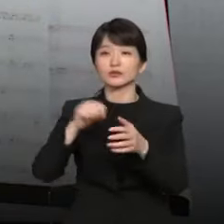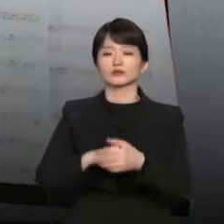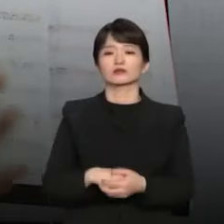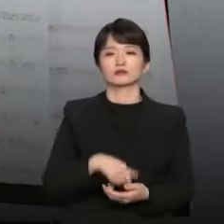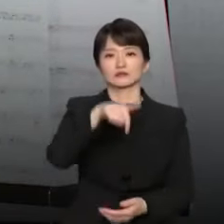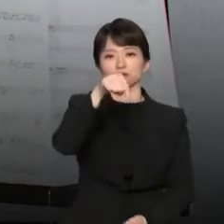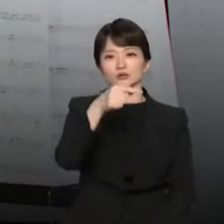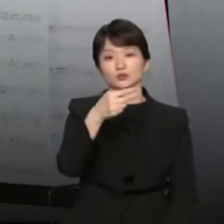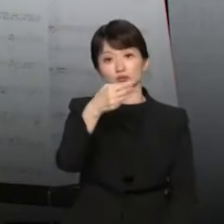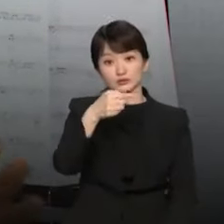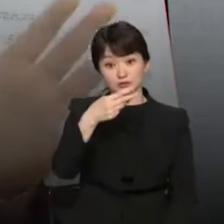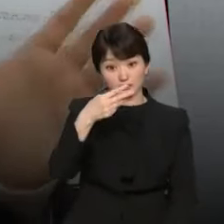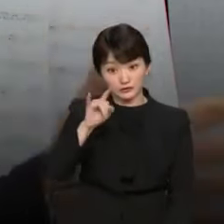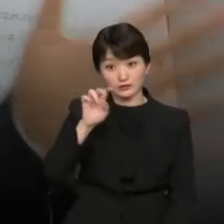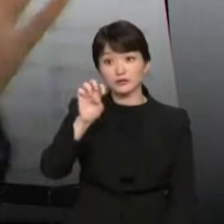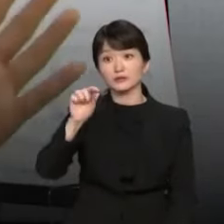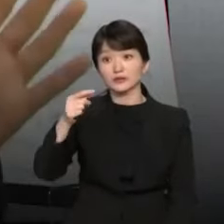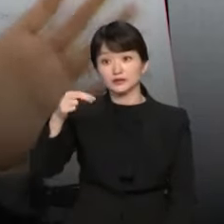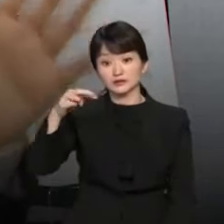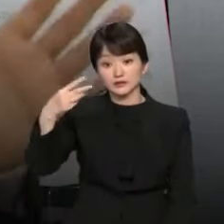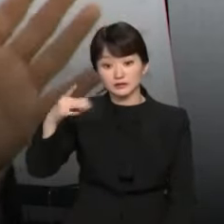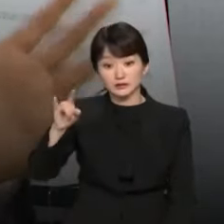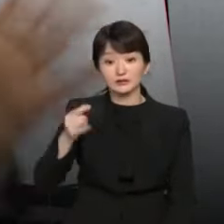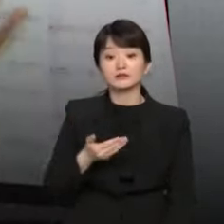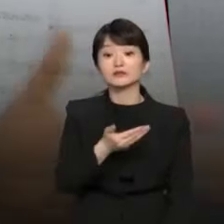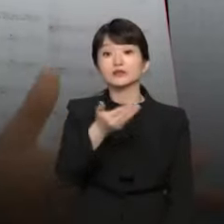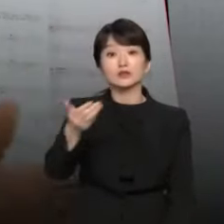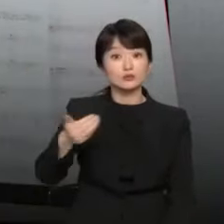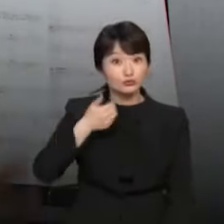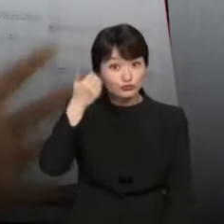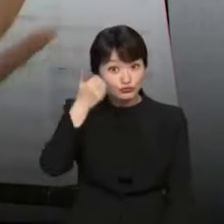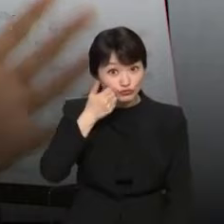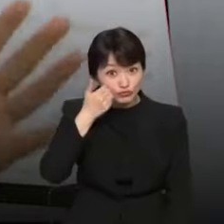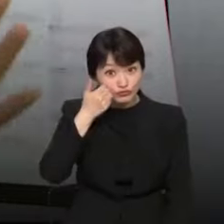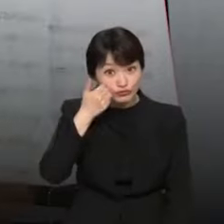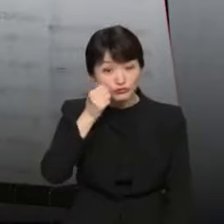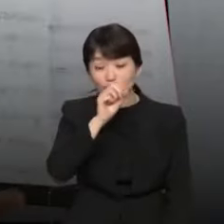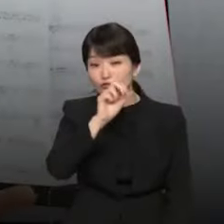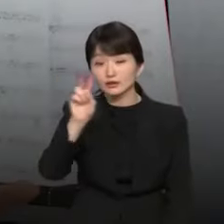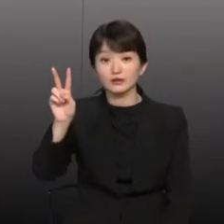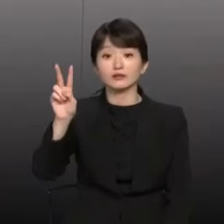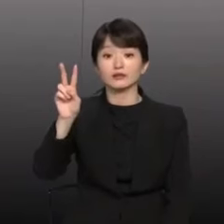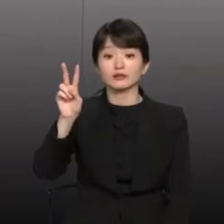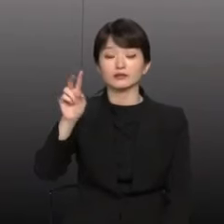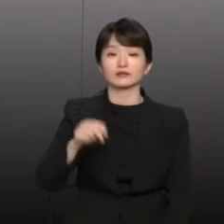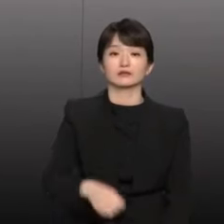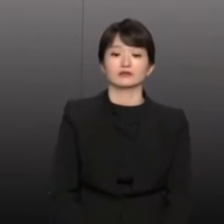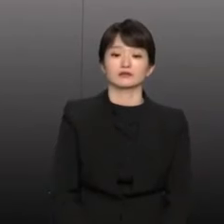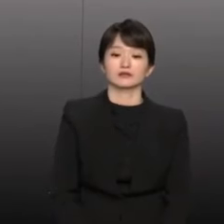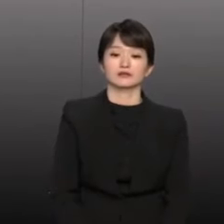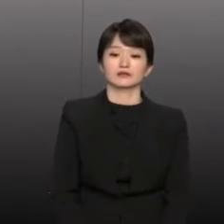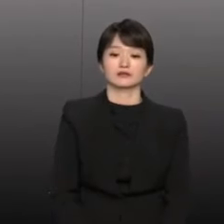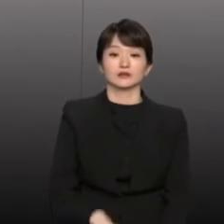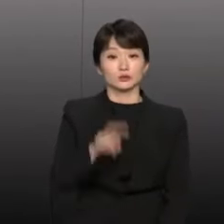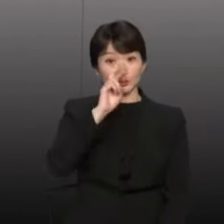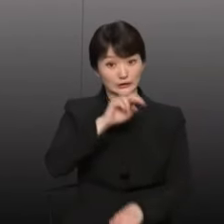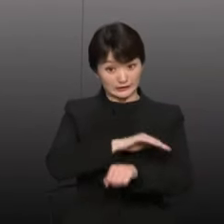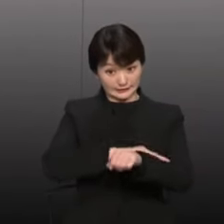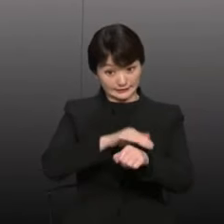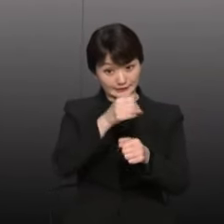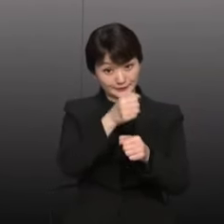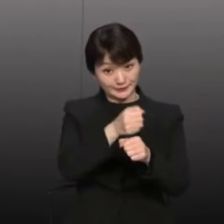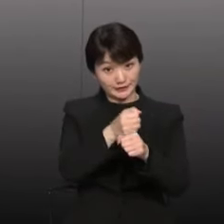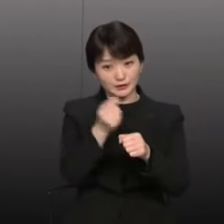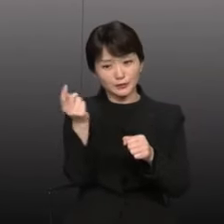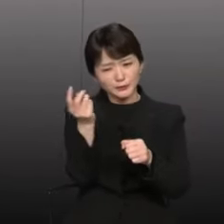곤드레 만드레 여러분의 누구야 뭐 이런 식으로 또 잘 만든 로고송엔 몇